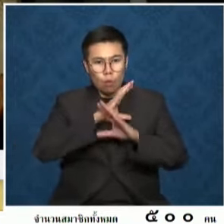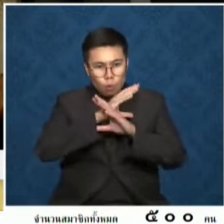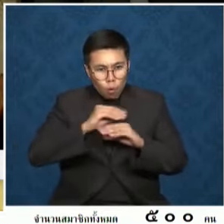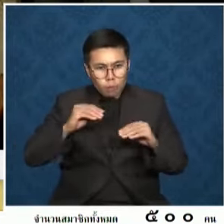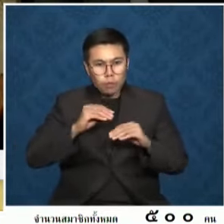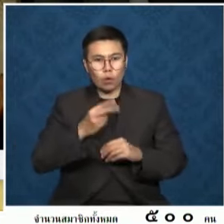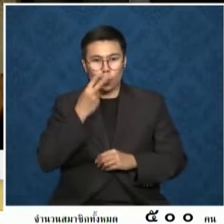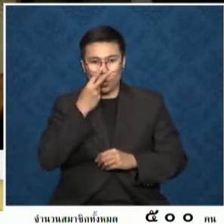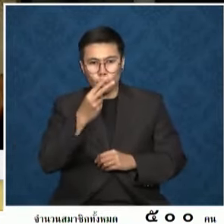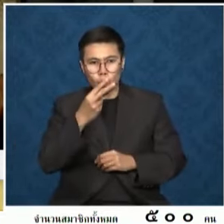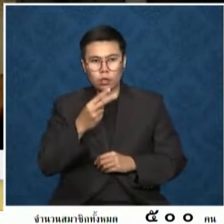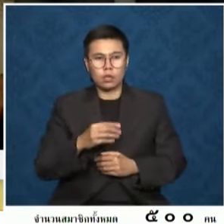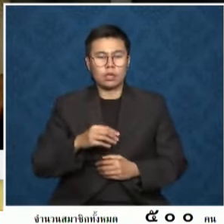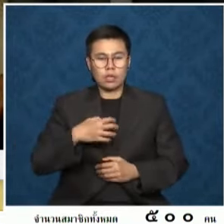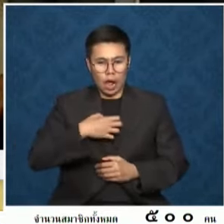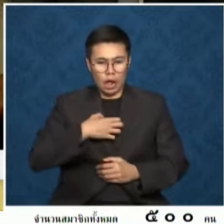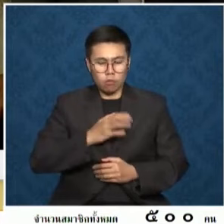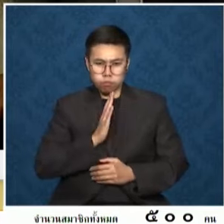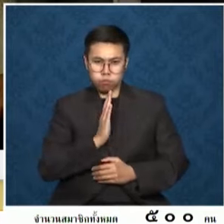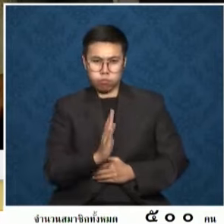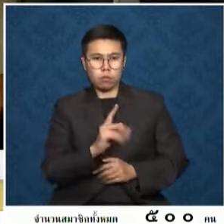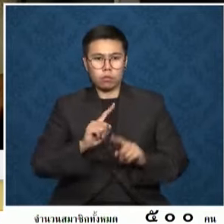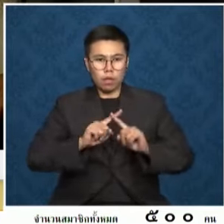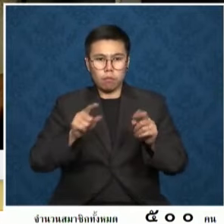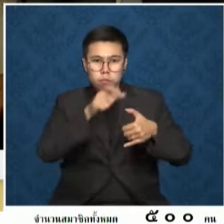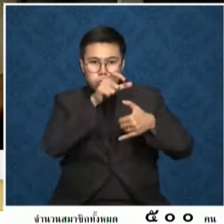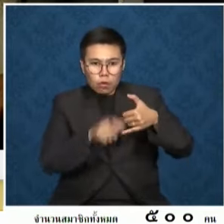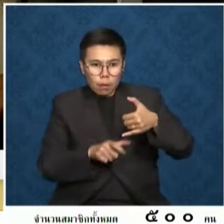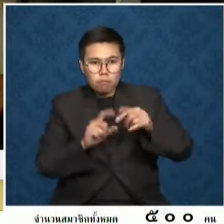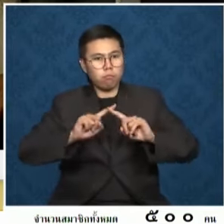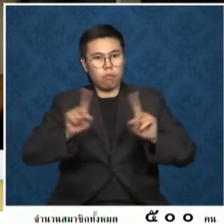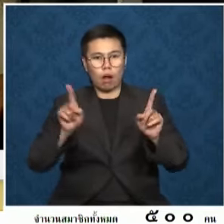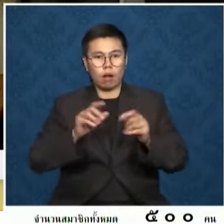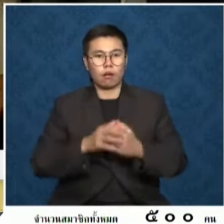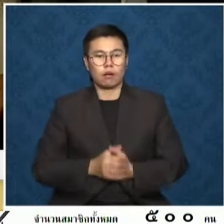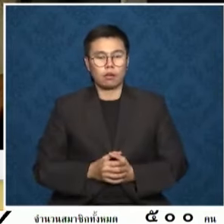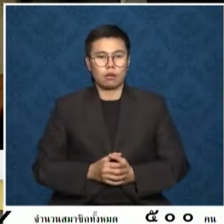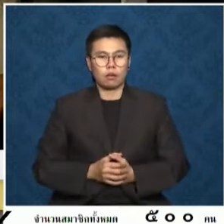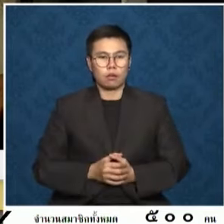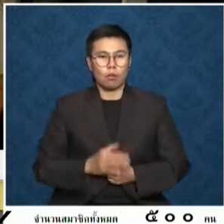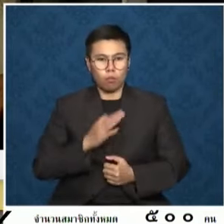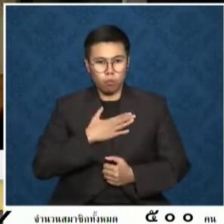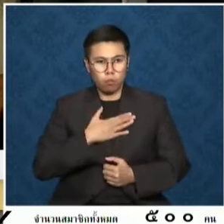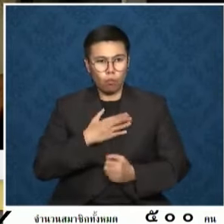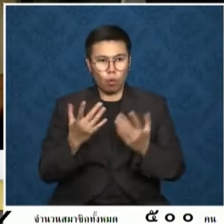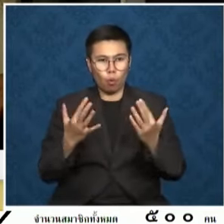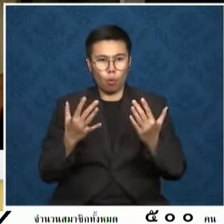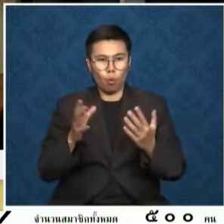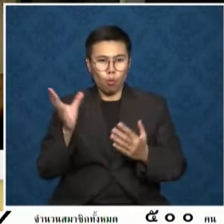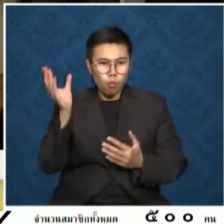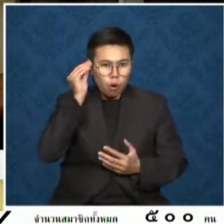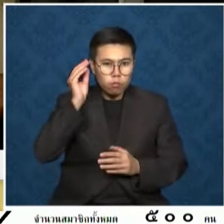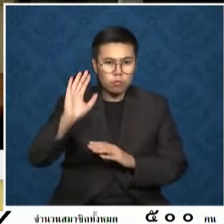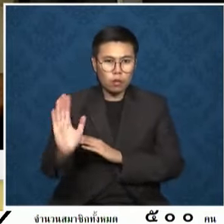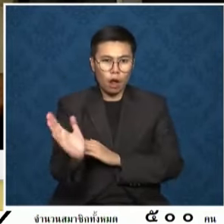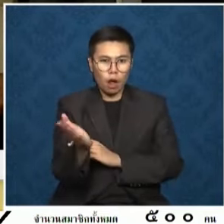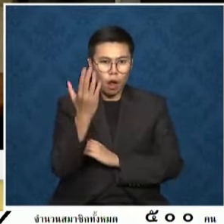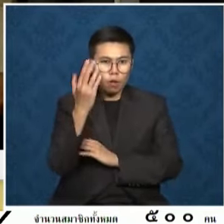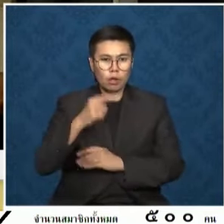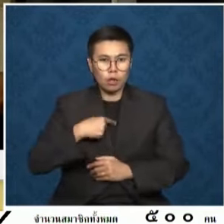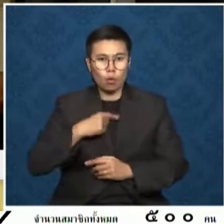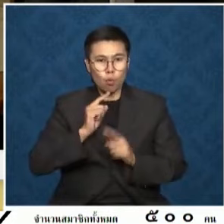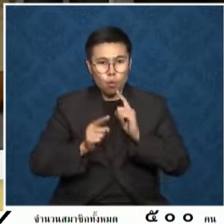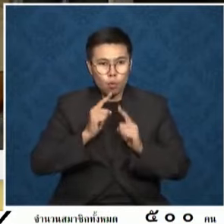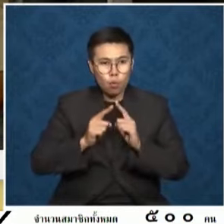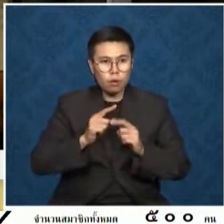องตั้งอยู่ตรงกลางแต่พฤติกรรมไม่ใช่ ผมรอฟังท่านเมื่อเช้าท่านพูดกับผมว่า